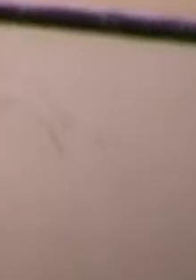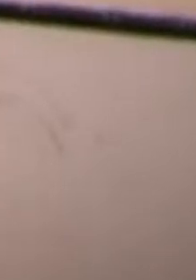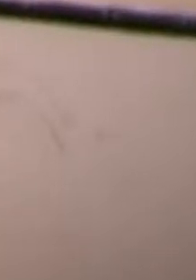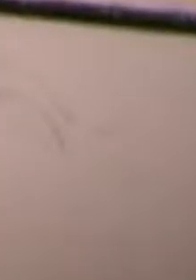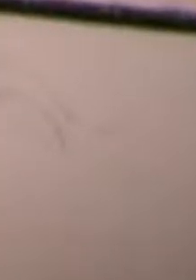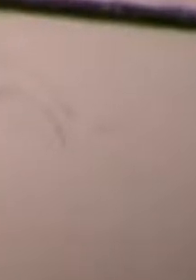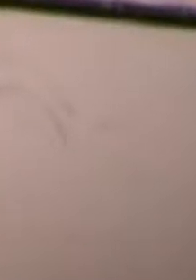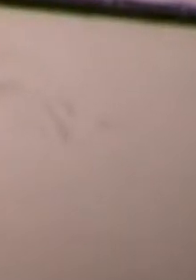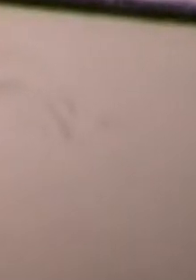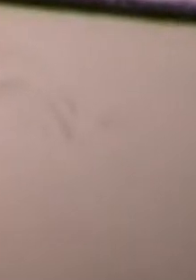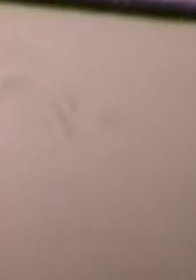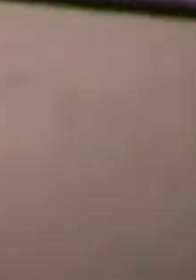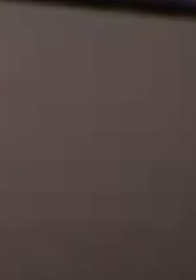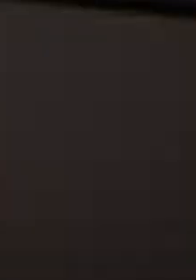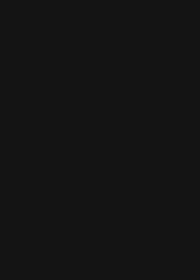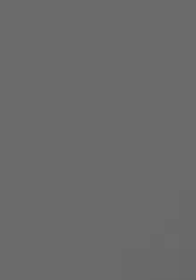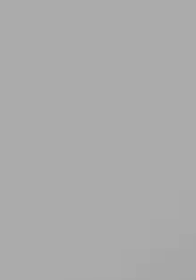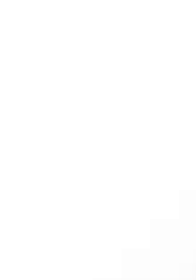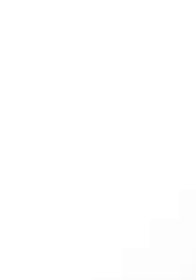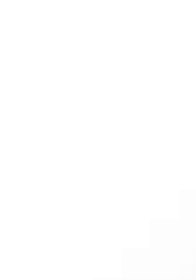ภัยเพราะเ